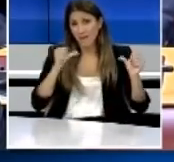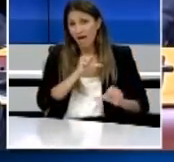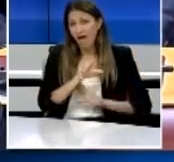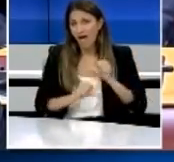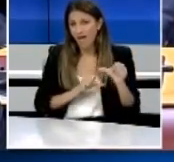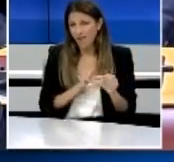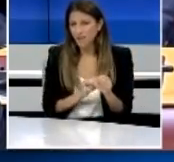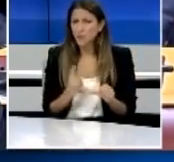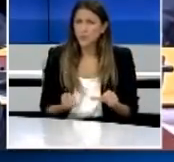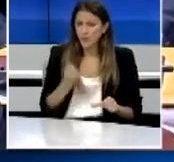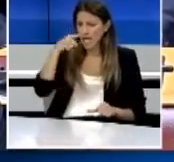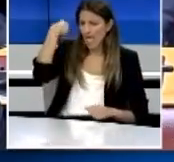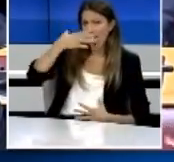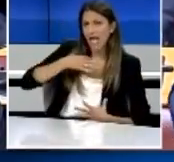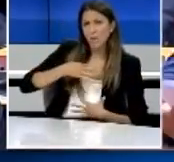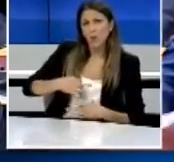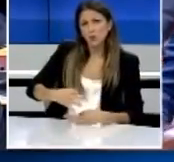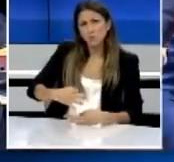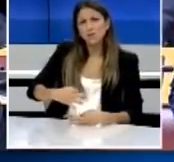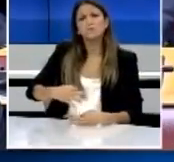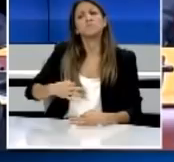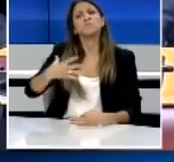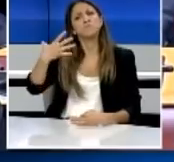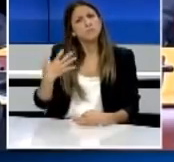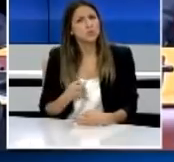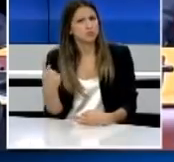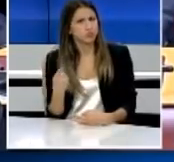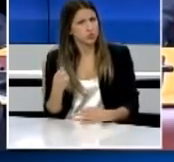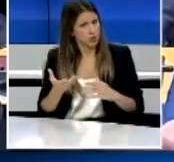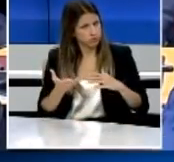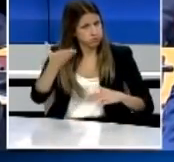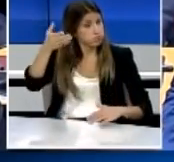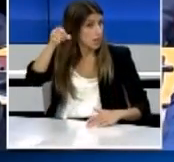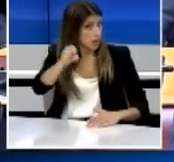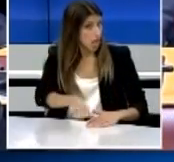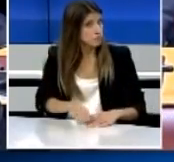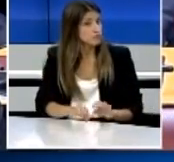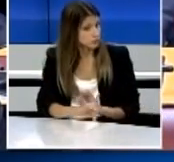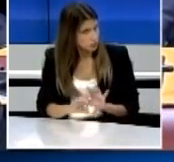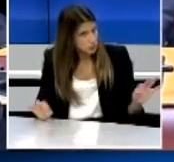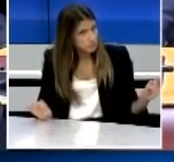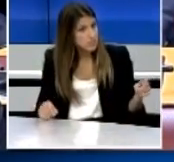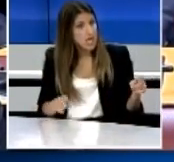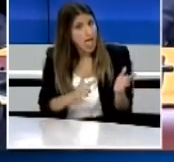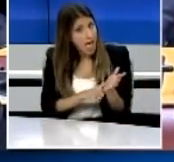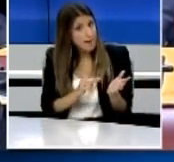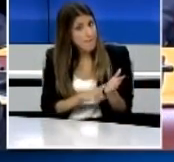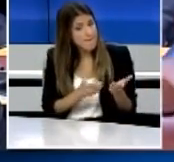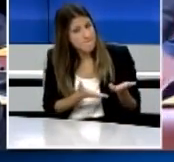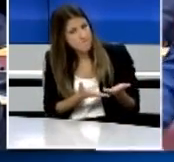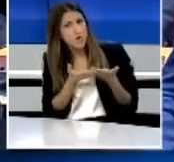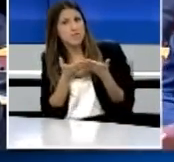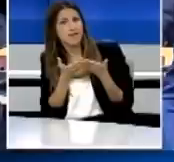οποίο έχει τα μεγέθη, ενώ την απήχηση στην ελληνική κοινωνία που έχει και θα μπορούσε να παίζει ένα